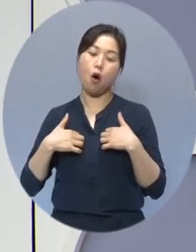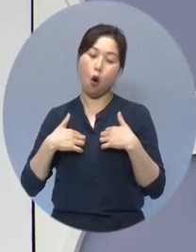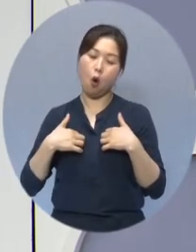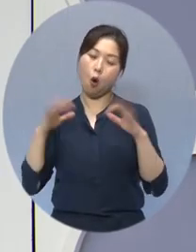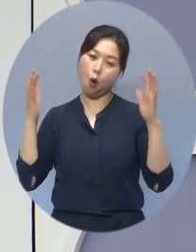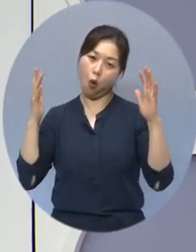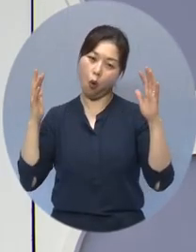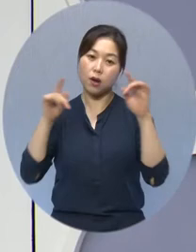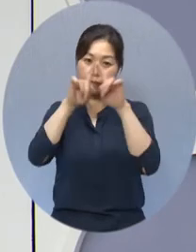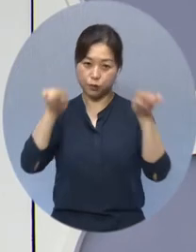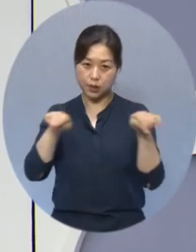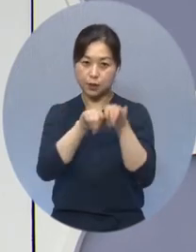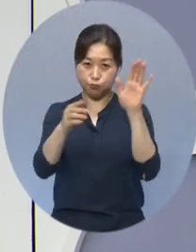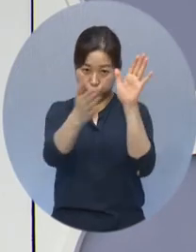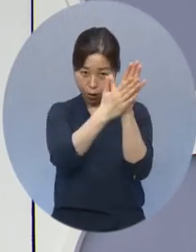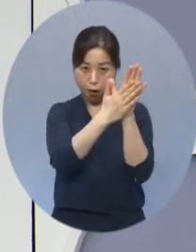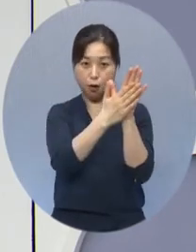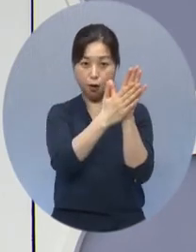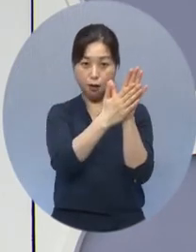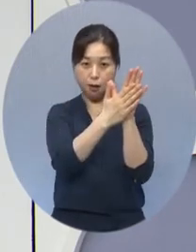전부 부착해서